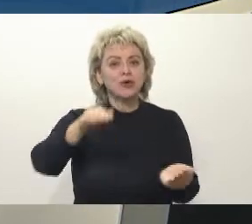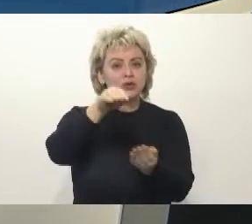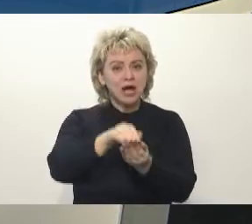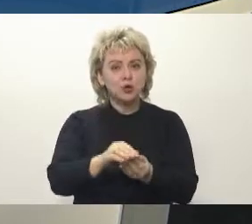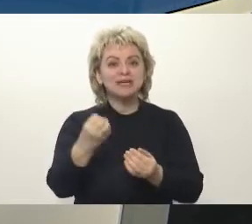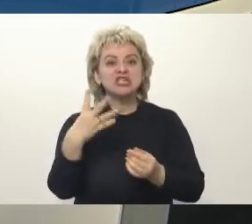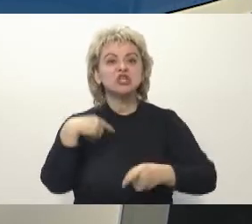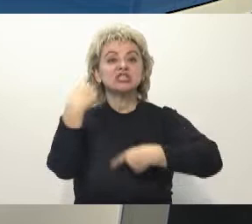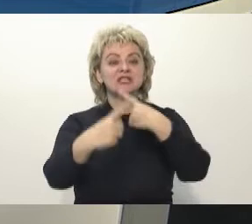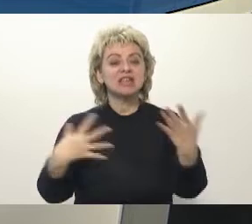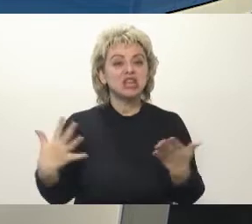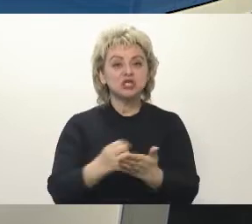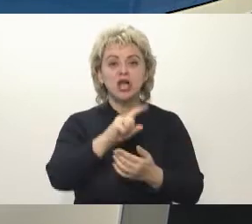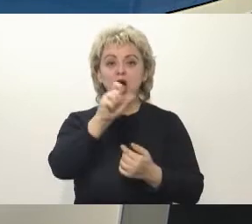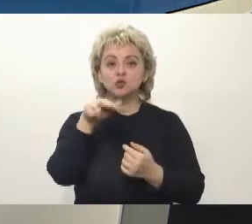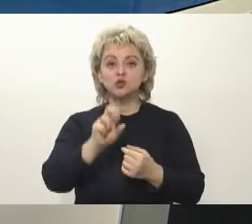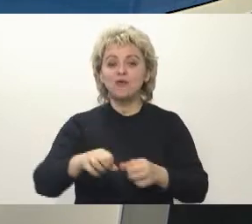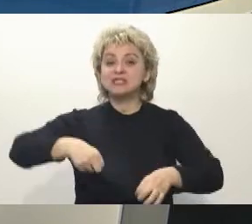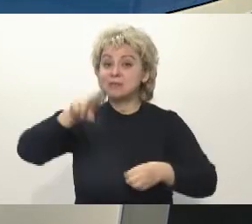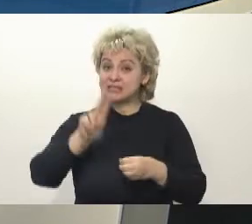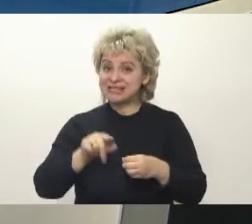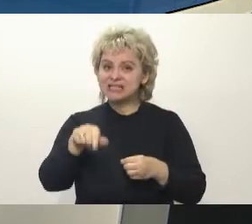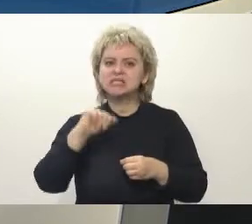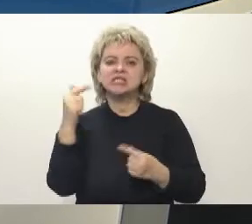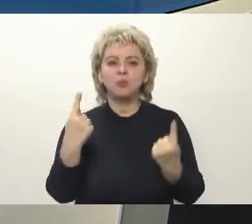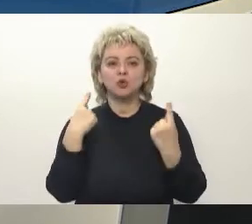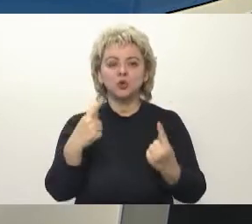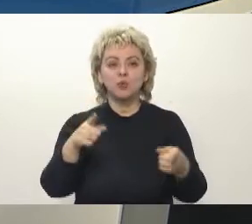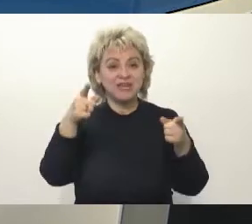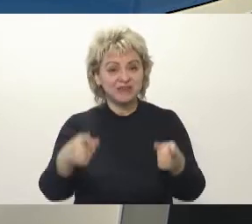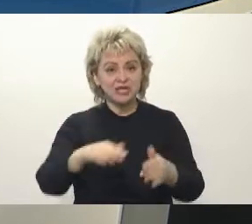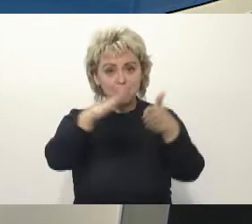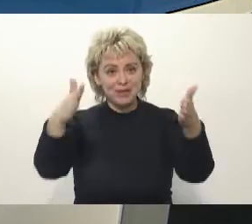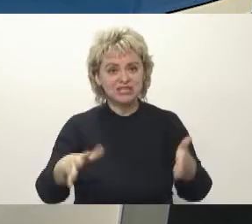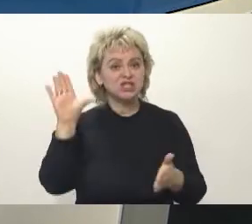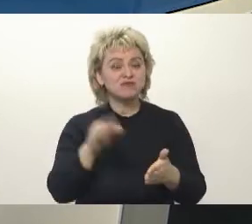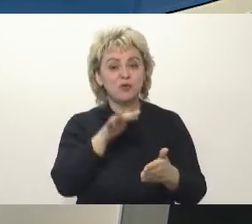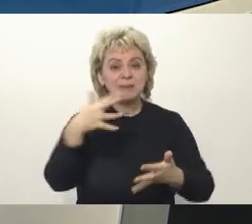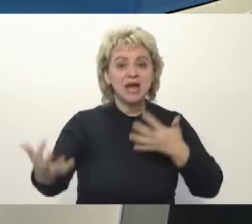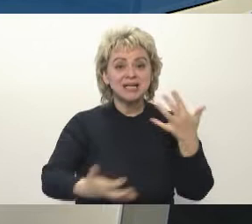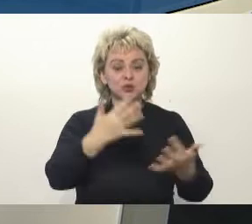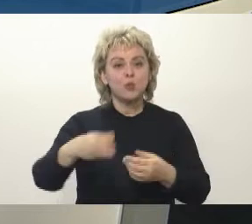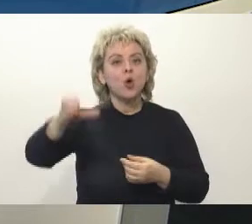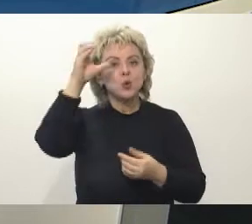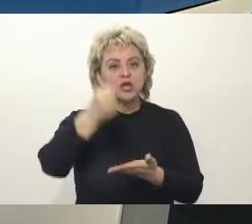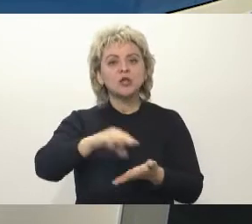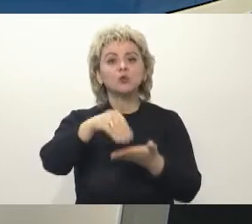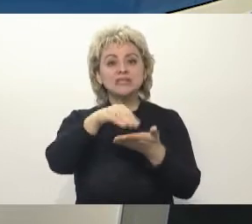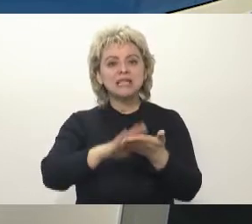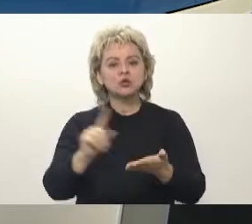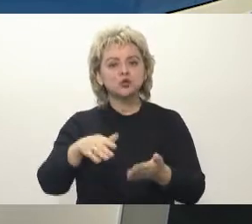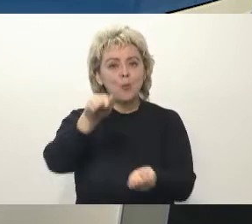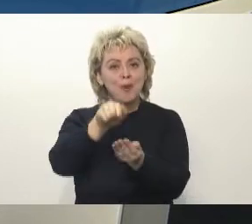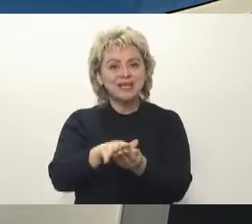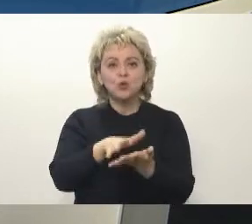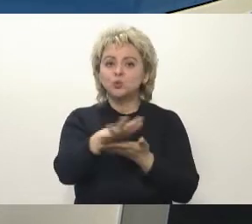Уникальное надгробие 14 века нашли в Азове археологи. Это самый крупный фрагмент плиты за все время раскопок. Ученые установили, что